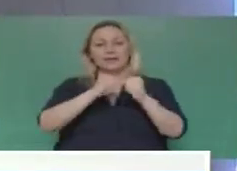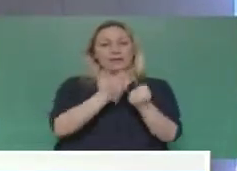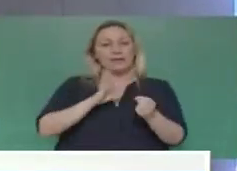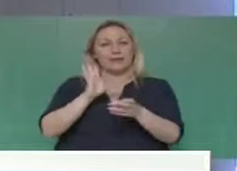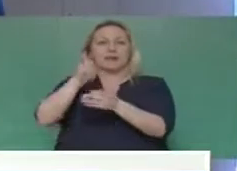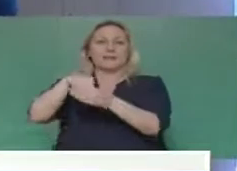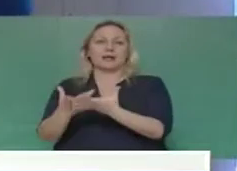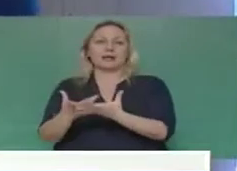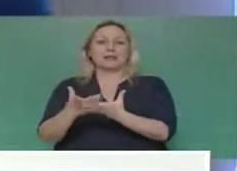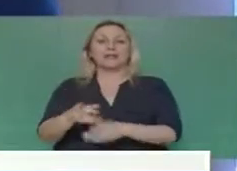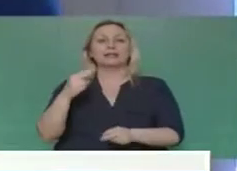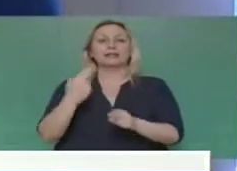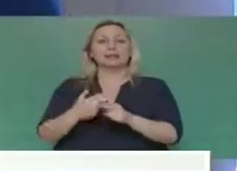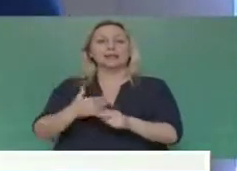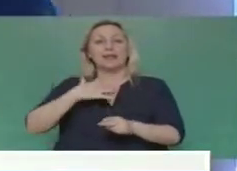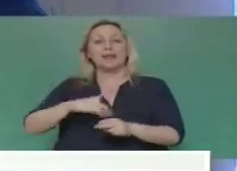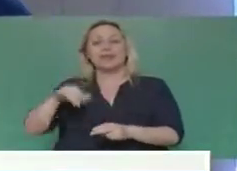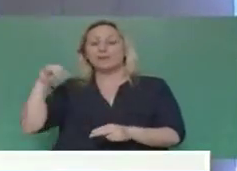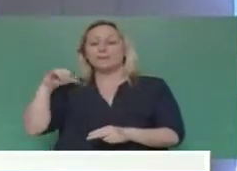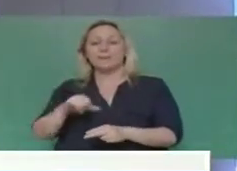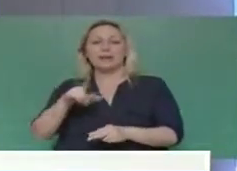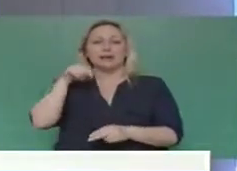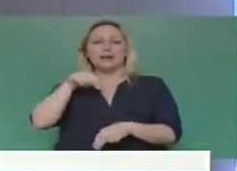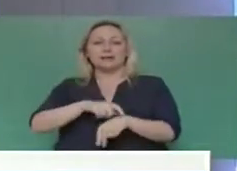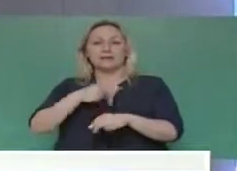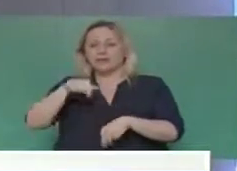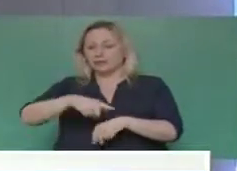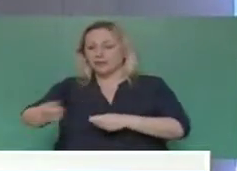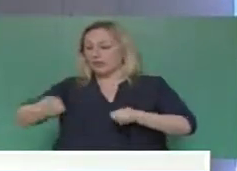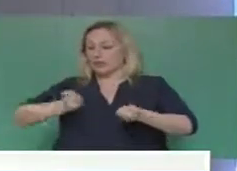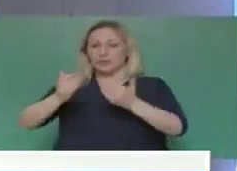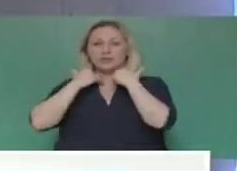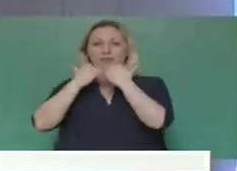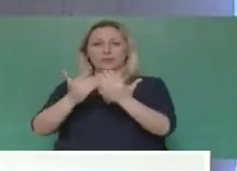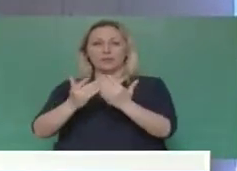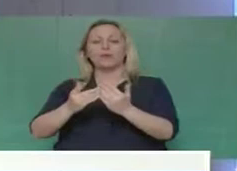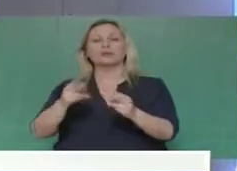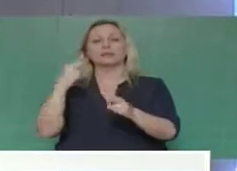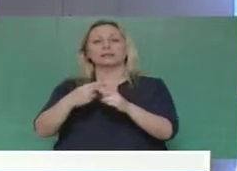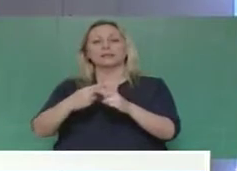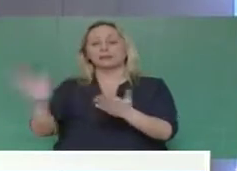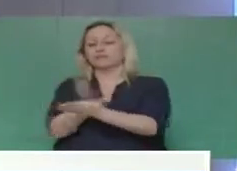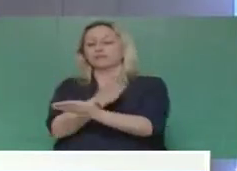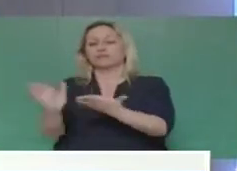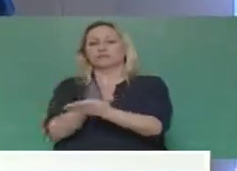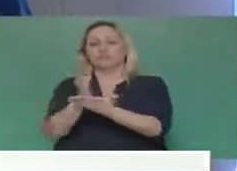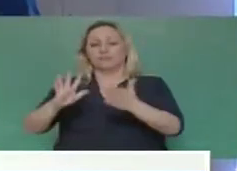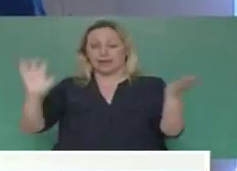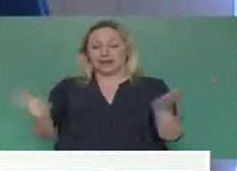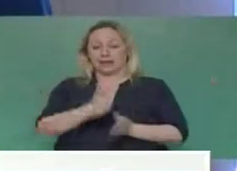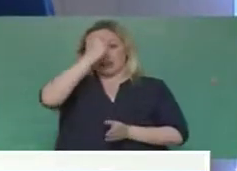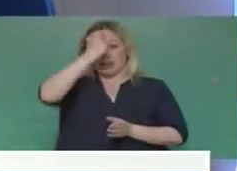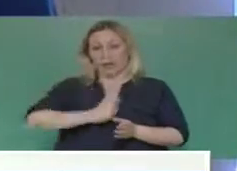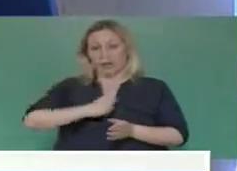λαϊκισμού σε τοπικό επίπεδο και μπαχαλακισμός. Ό,τι δεν μπορώ να το ελέγξω, το διαλύω. Όπου εγώ, η